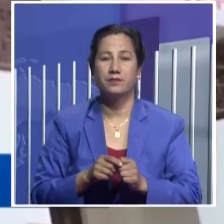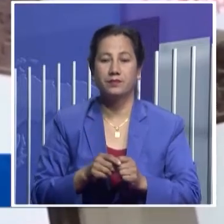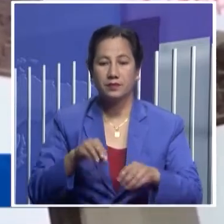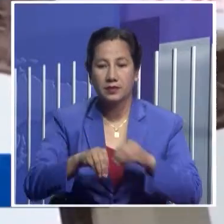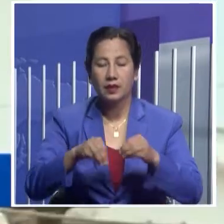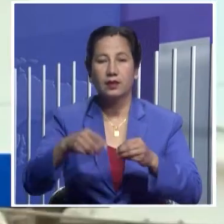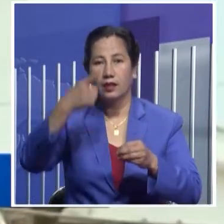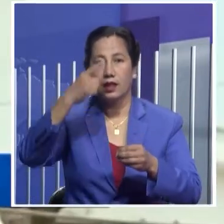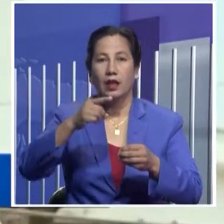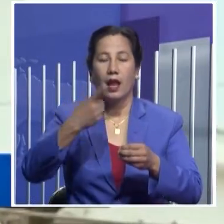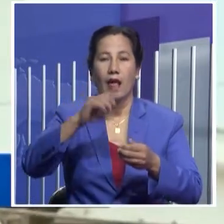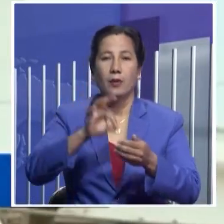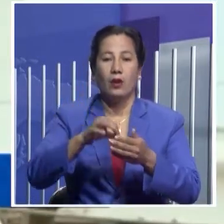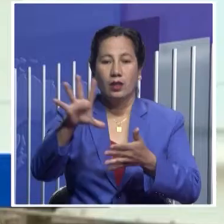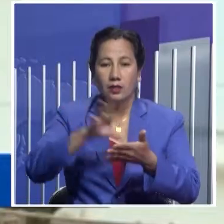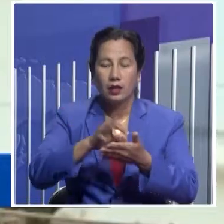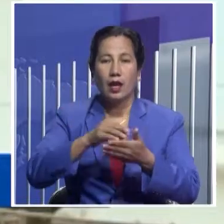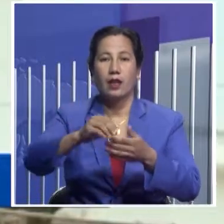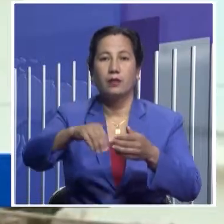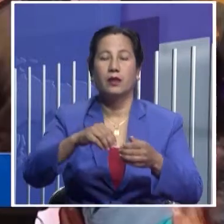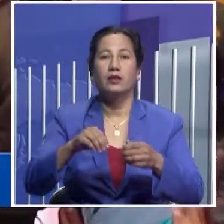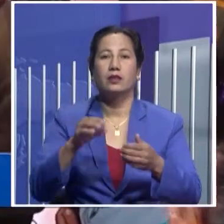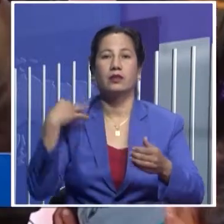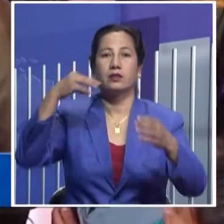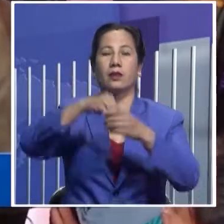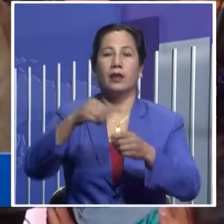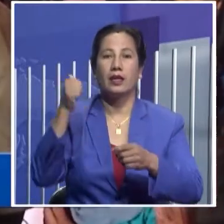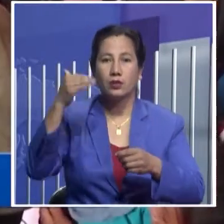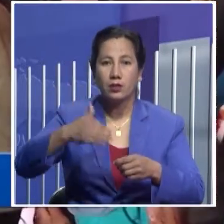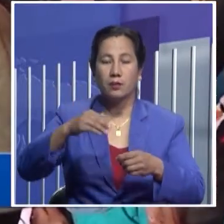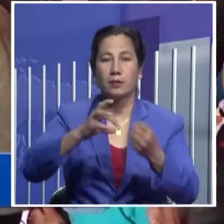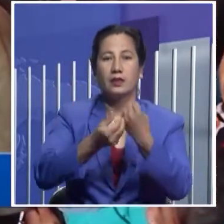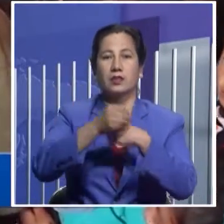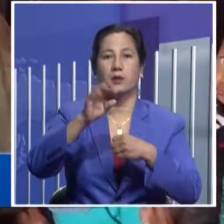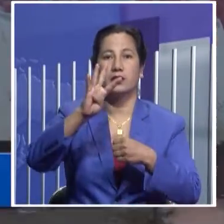मतदाता नामावली संकलनमा मतदाताको उत्साहजनक सहभागिता, हिजोसम्म देशभर